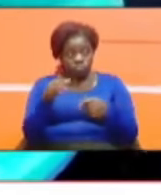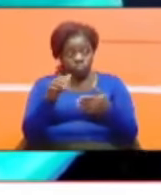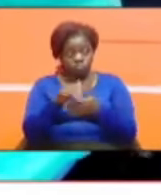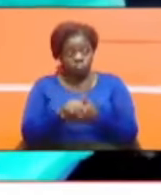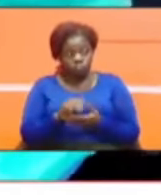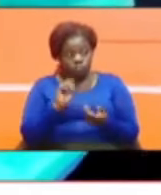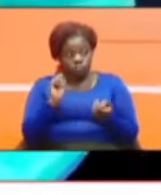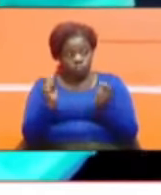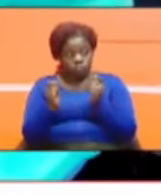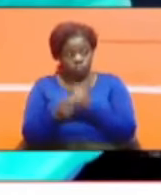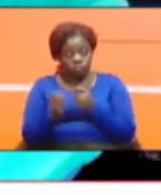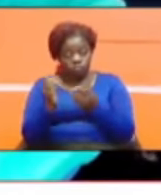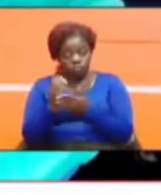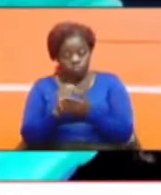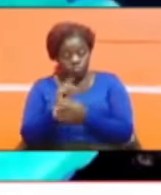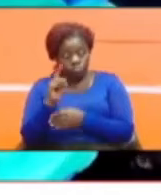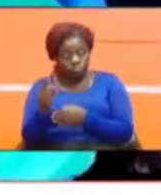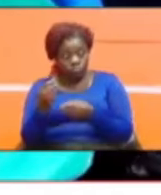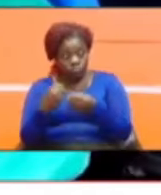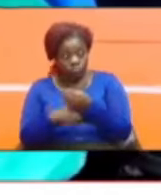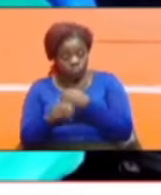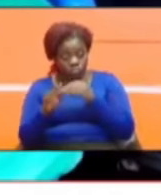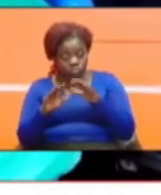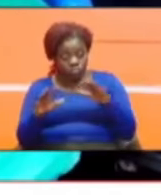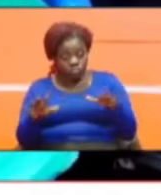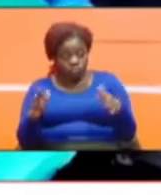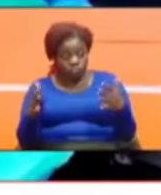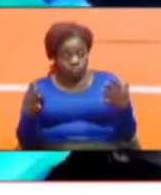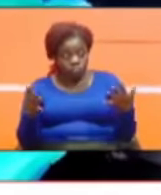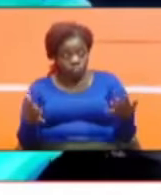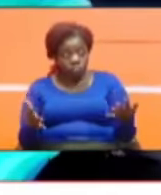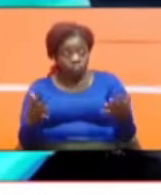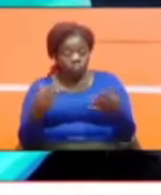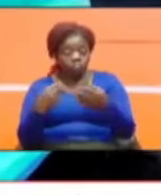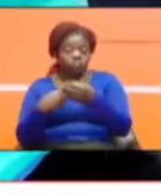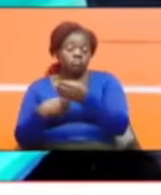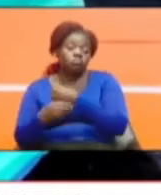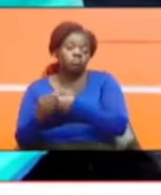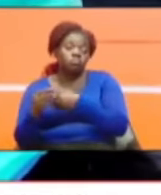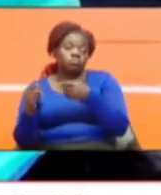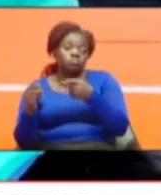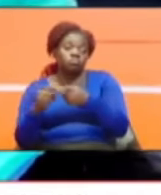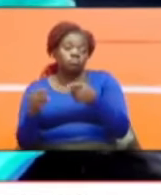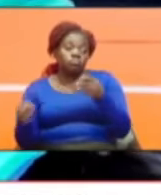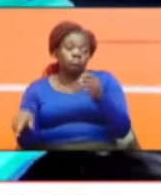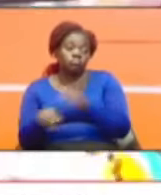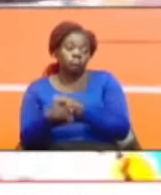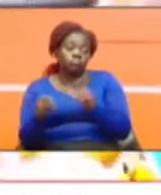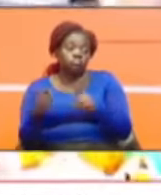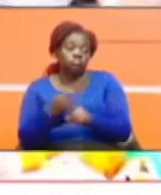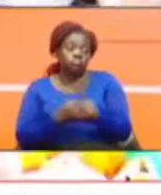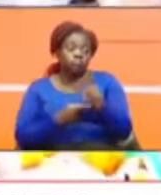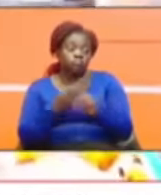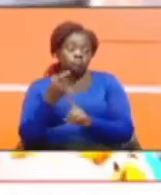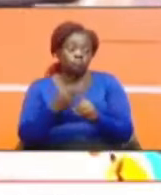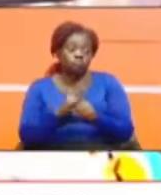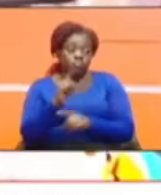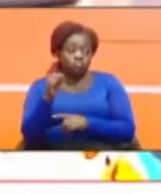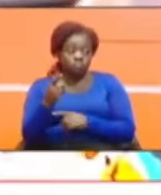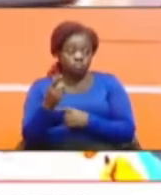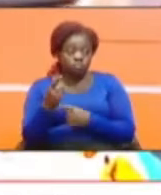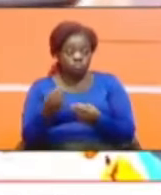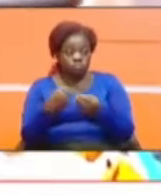mwecho siza tikuba basoka ne bagula poloti ewako kokolo najitunda namugobera muzigo twasoka ne